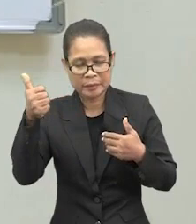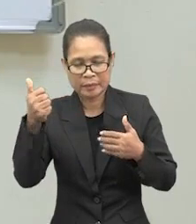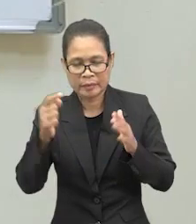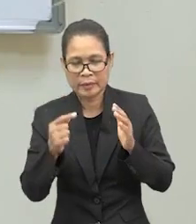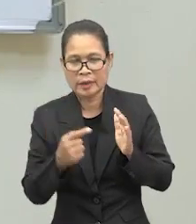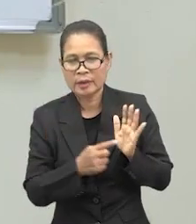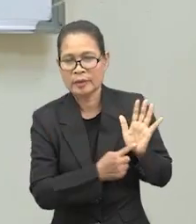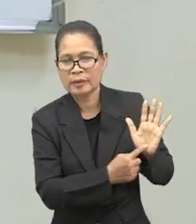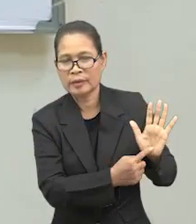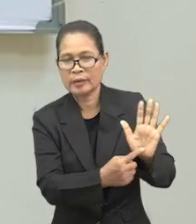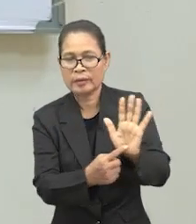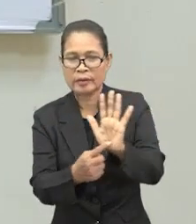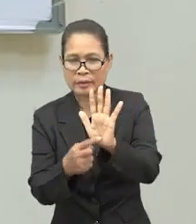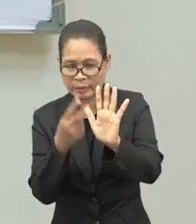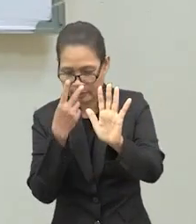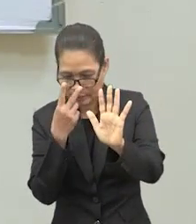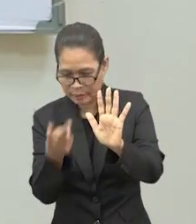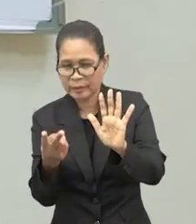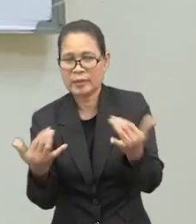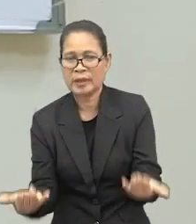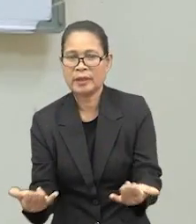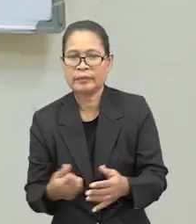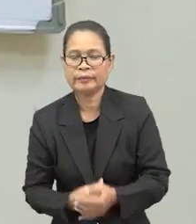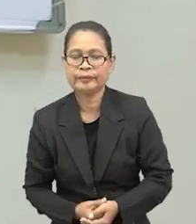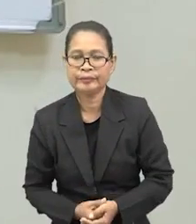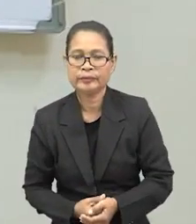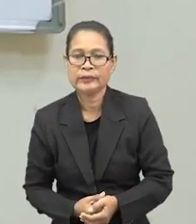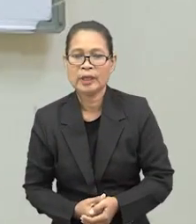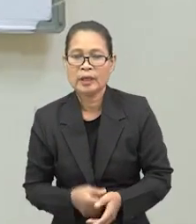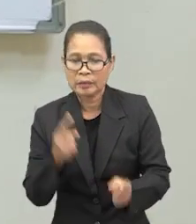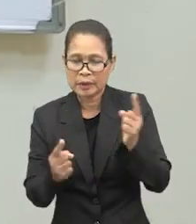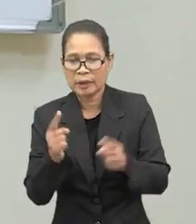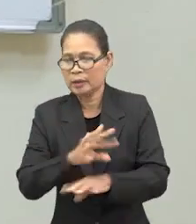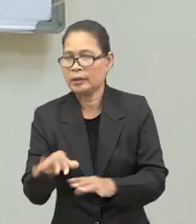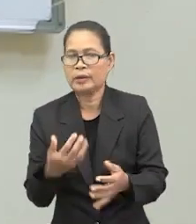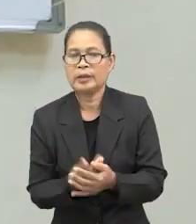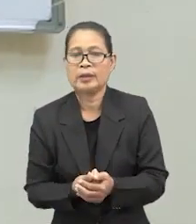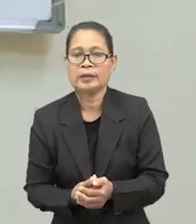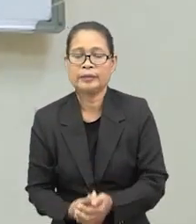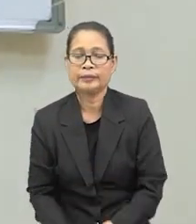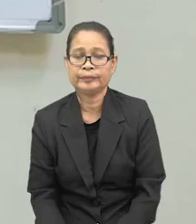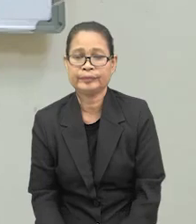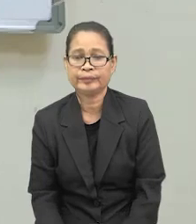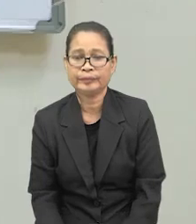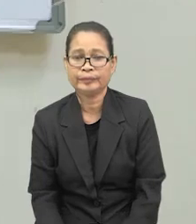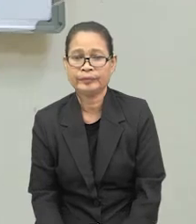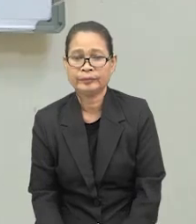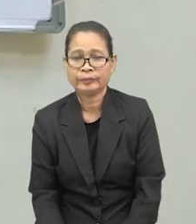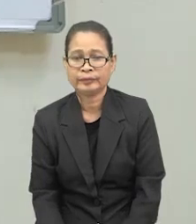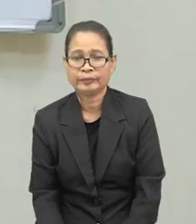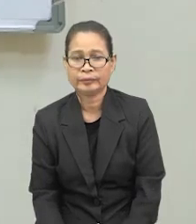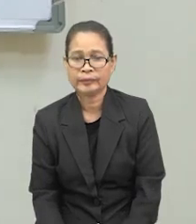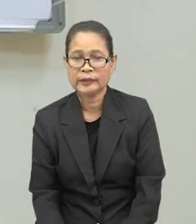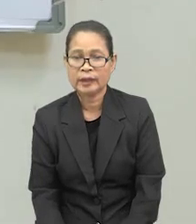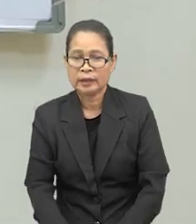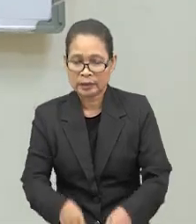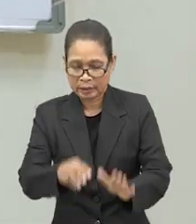miên cùng ru chấm nọt nâng bằng cả mùi đầm bầy bằng hai con chi cùng ru chẳng kèm không tiệt ngọt nên á